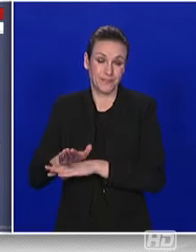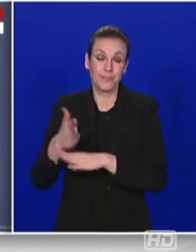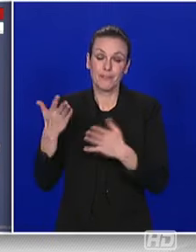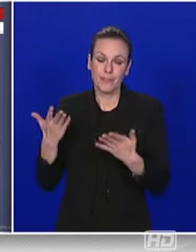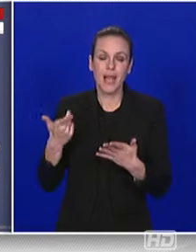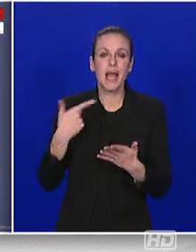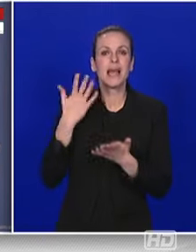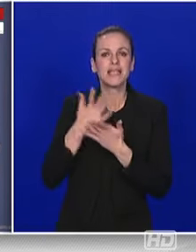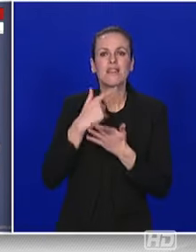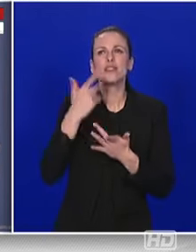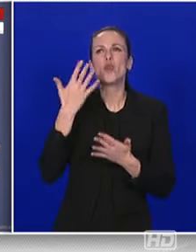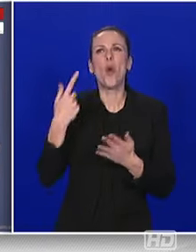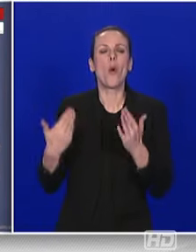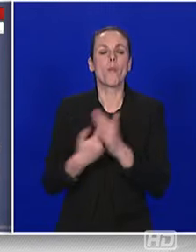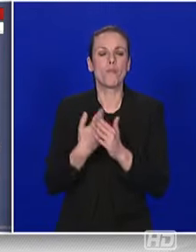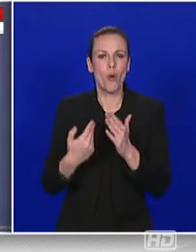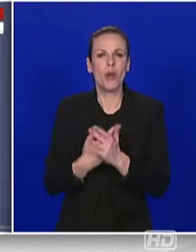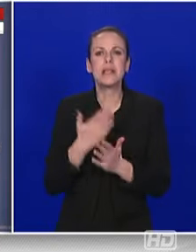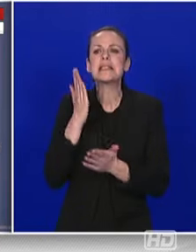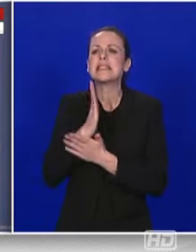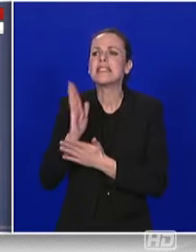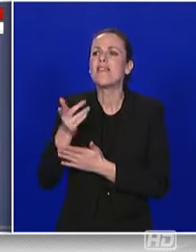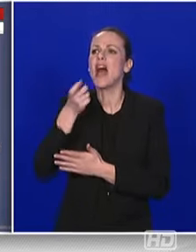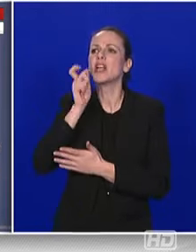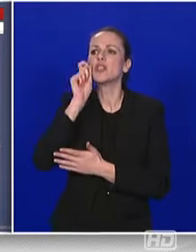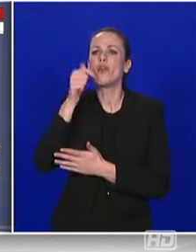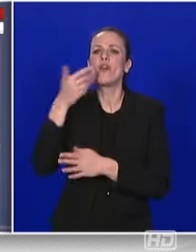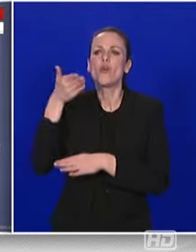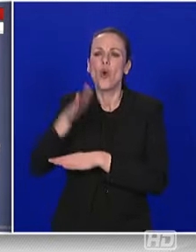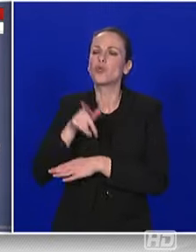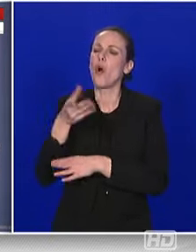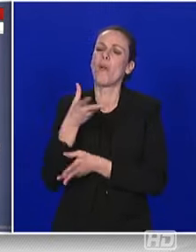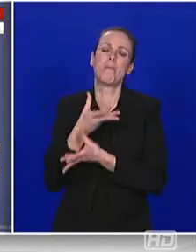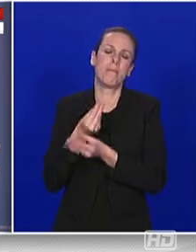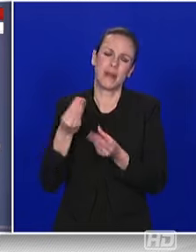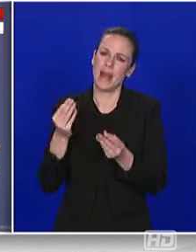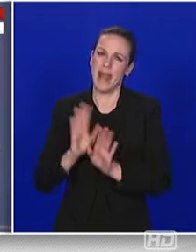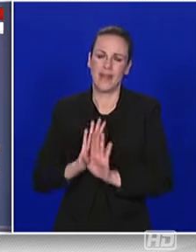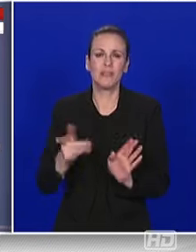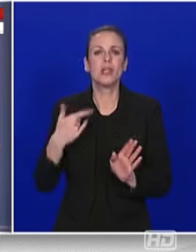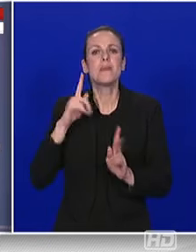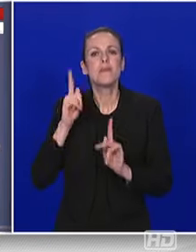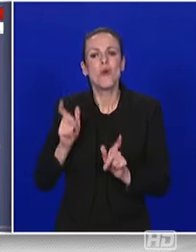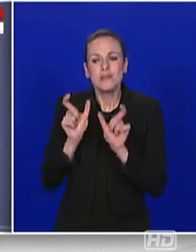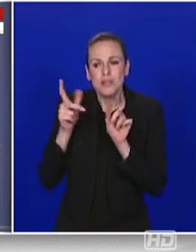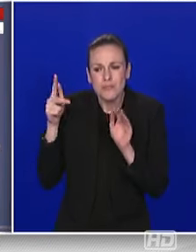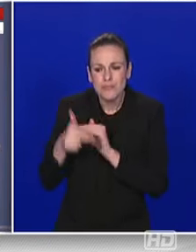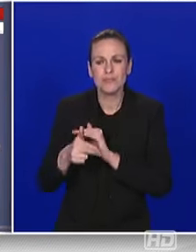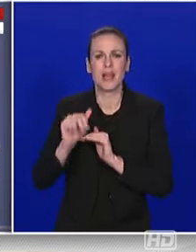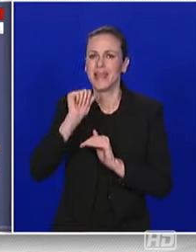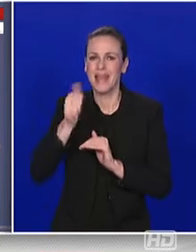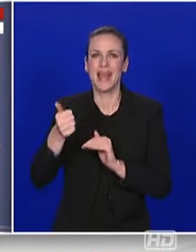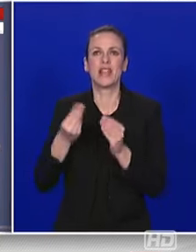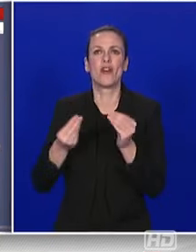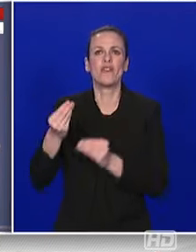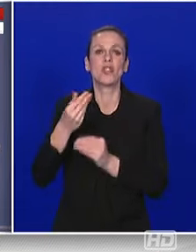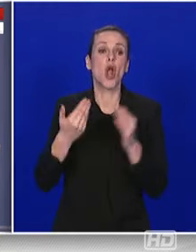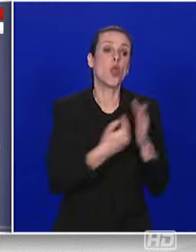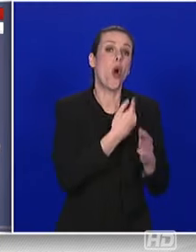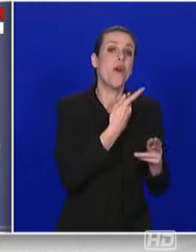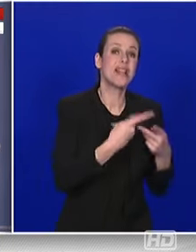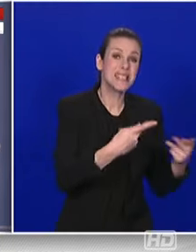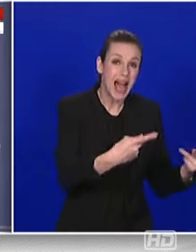niz navrata svaki izgubljeni život je jedan život previše i moramo raditi sve da spriječimo i novo zaražene